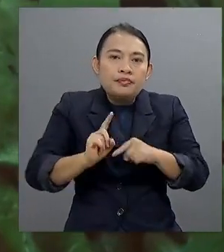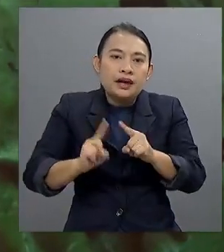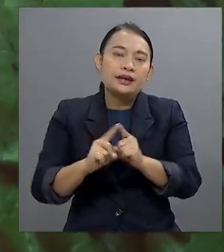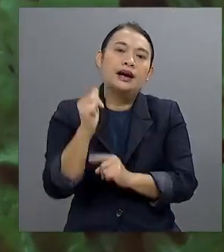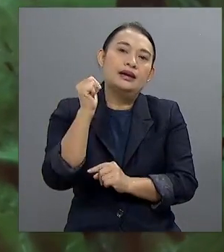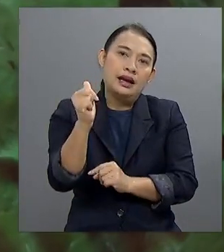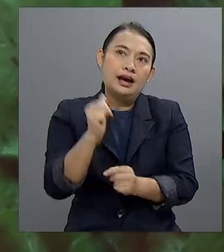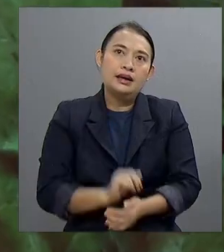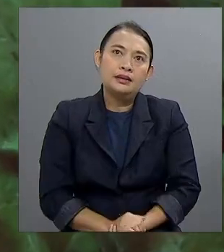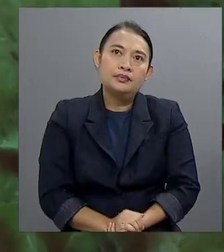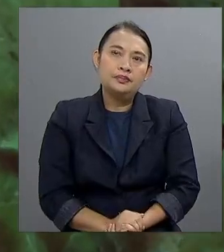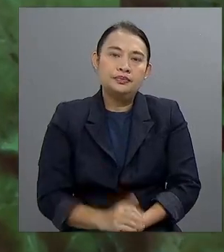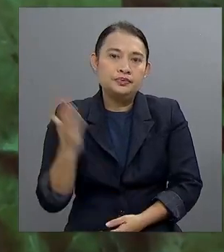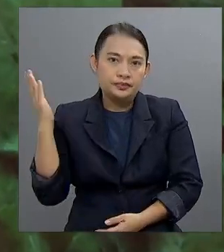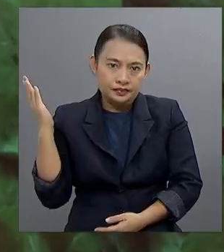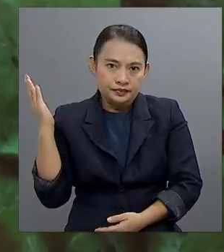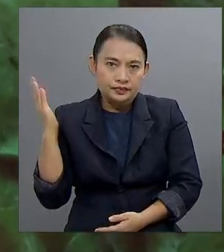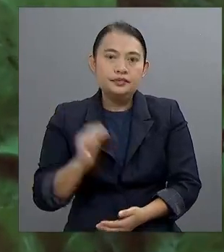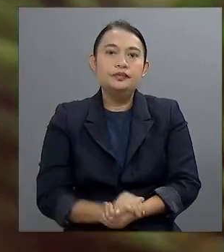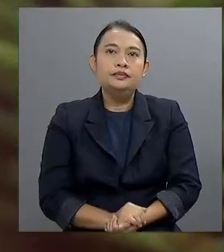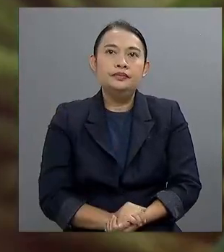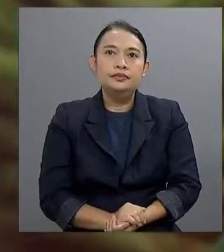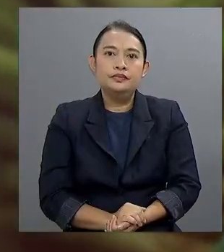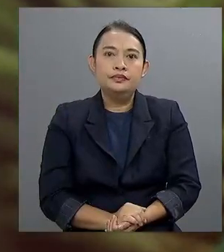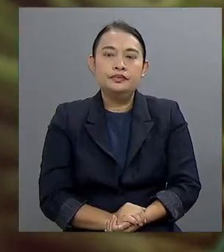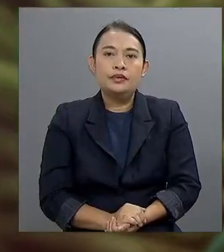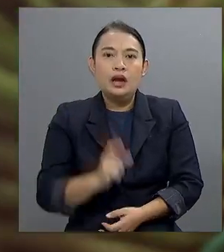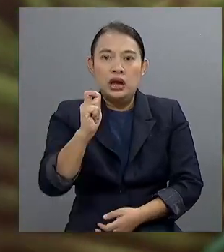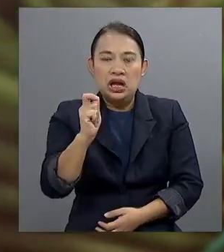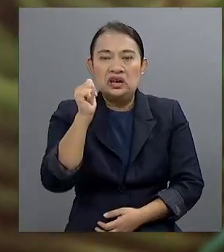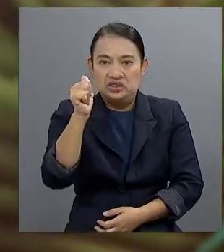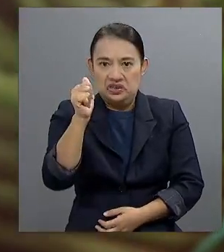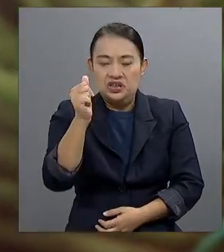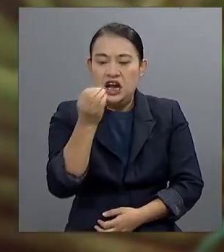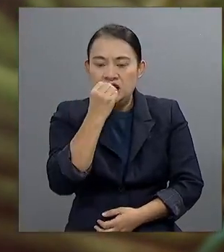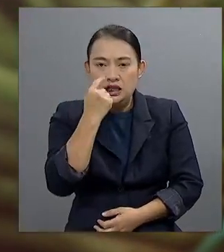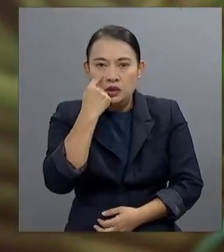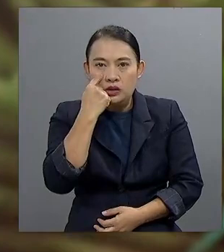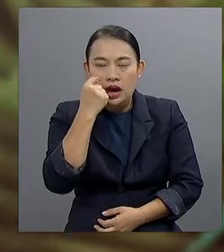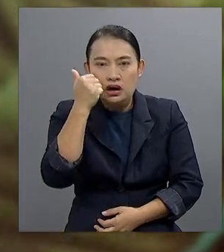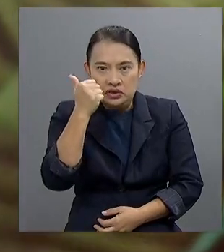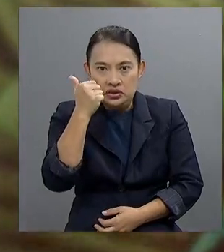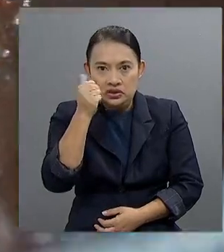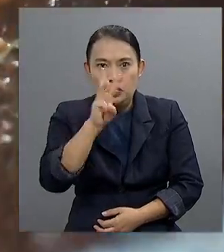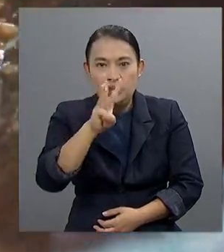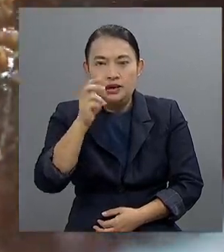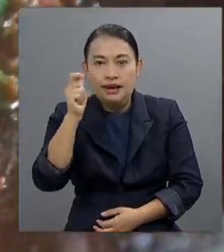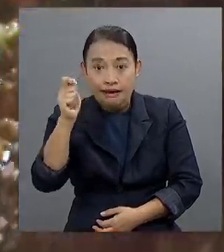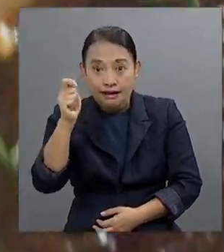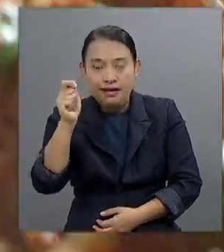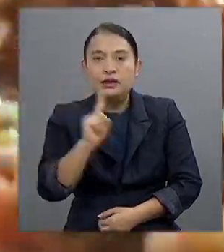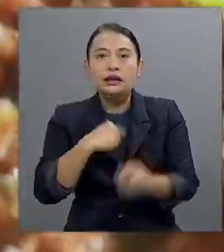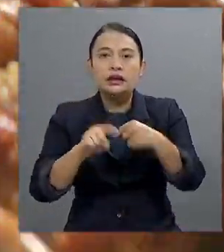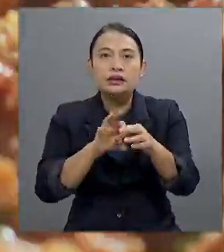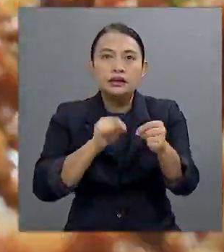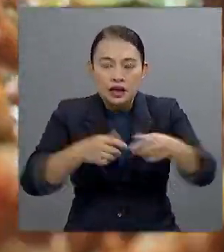ต้าแคโรทีนค่ะเขามีวิตามินเอเยอะดีต่อสายตามันจะไปสอดคล้องว่าทำไมใบกะเพราจึงต้องมาผัดก่อนนะคะเ